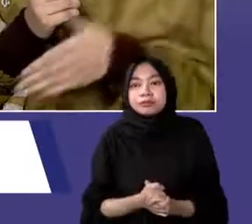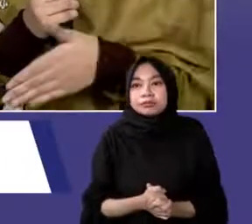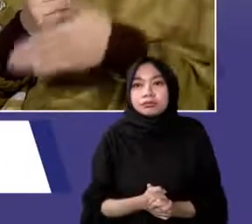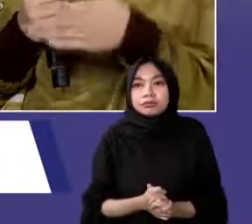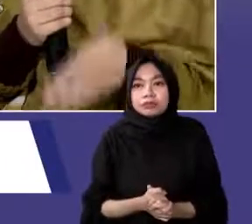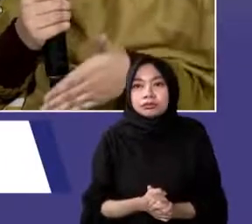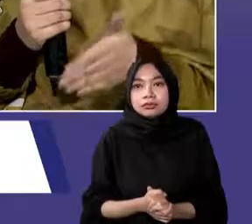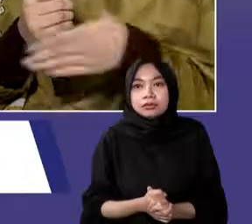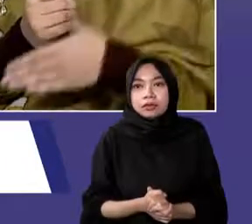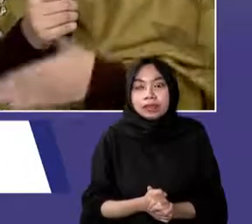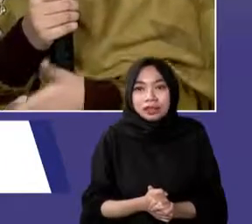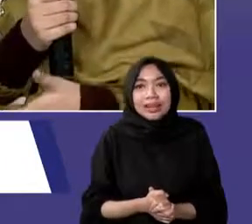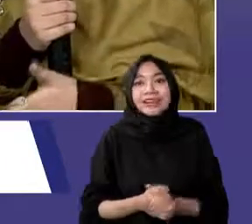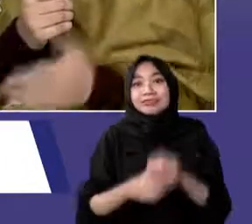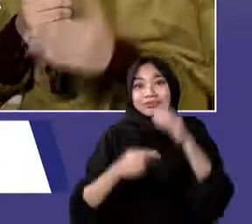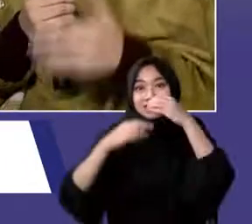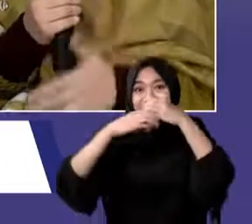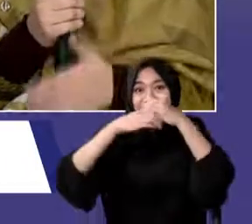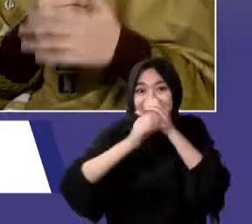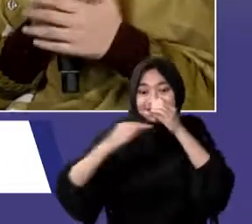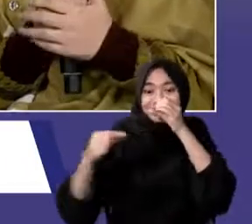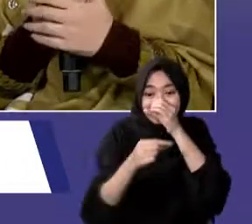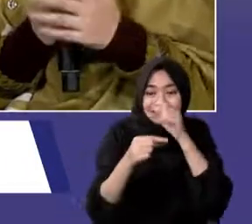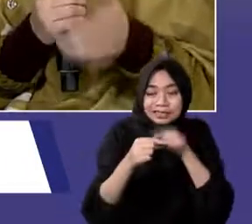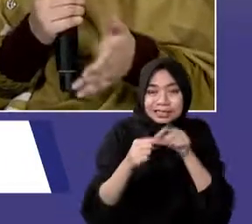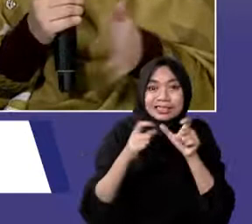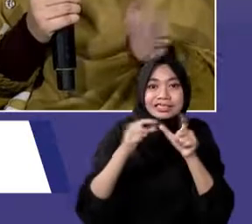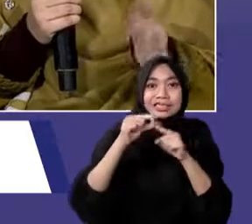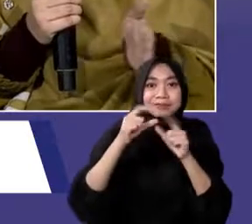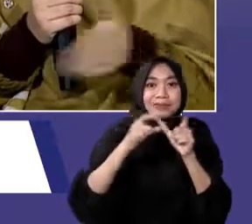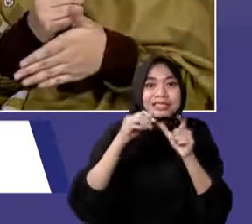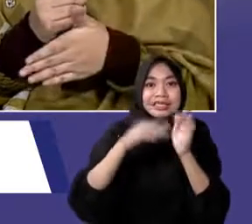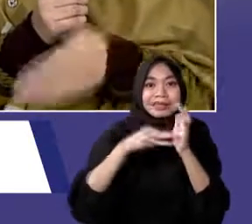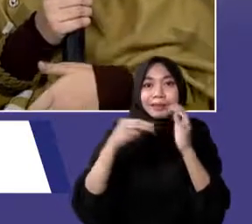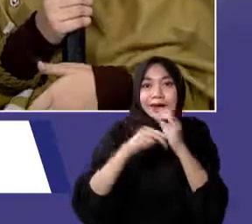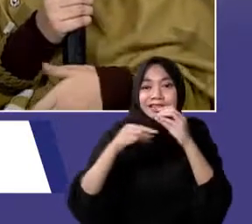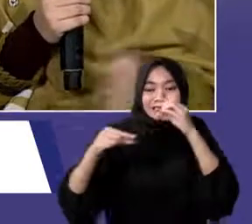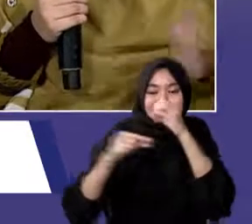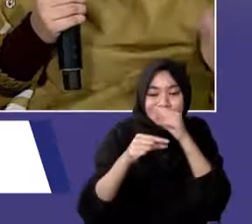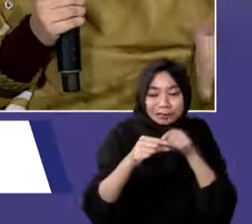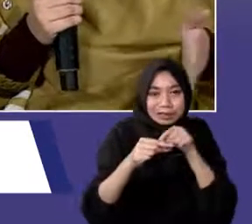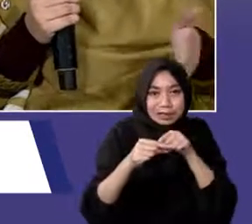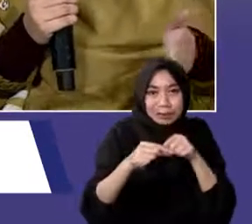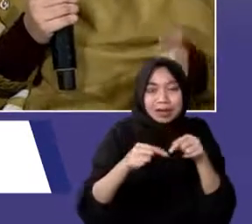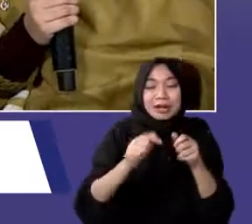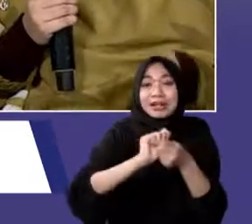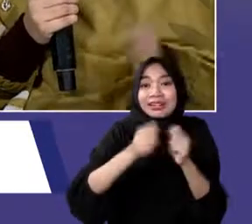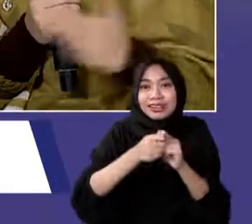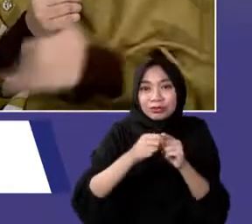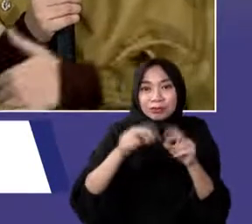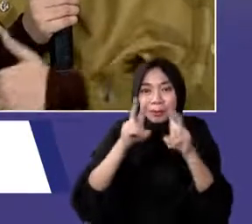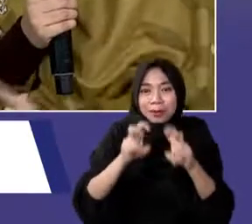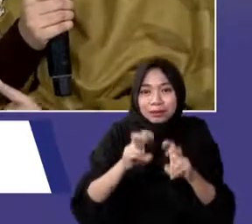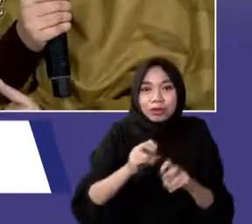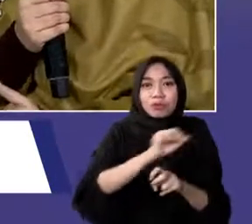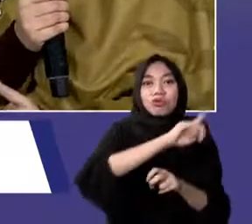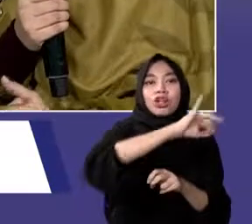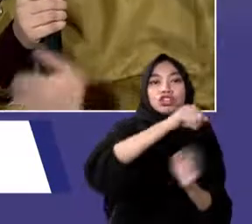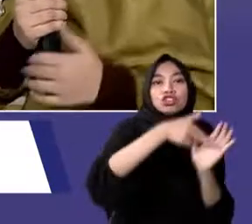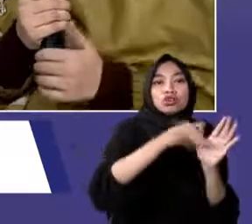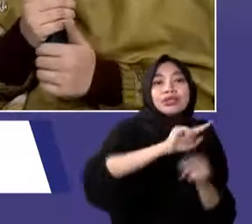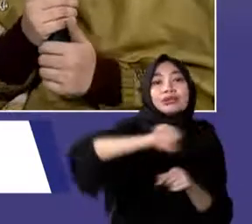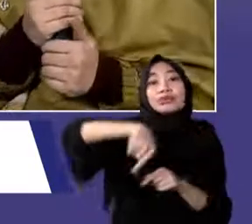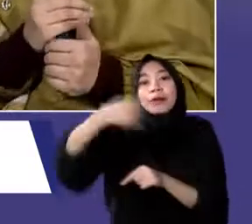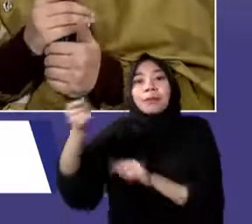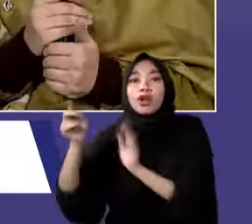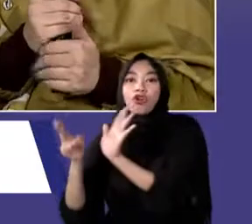jumlah pemeriksaan spesimen per hari yang dilakukan di Indonesia. Kita bisa lihat ada progres di sini dari bulan Juni sampai dengan bulan